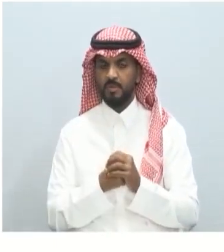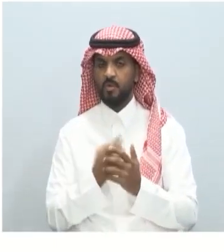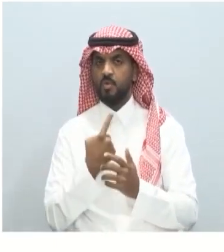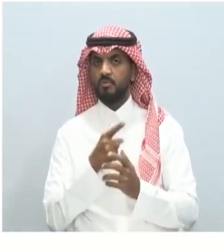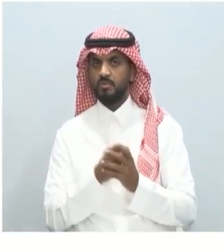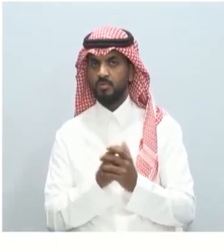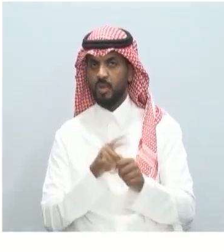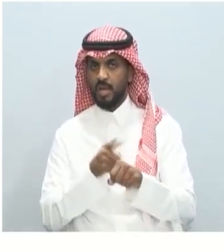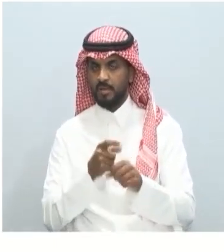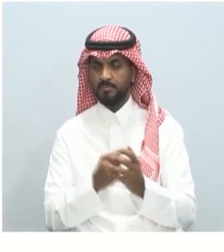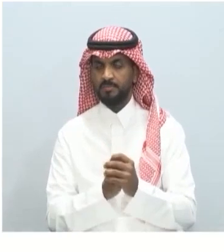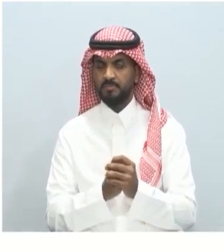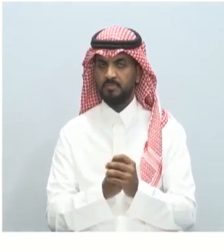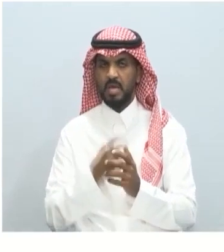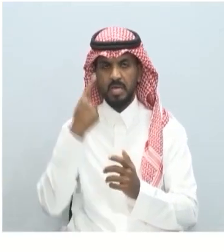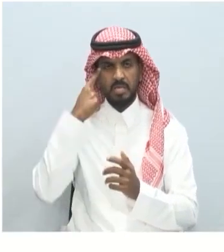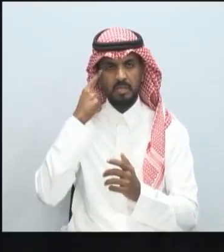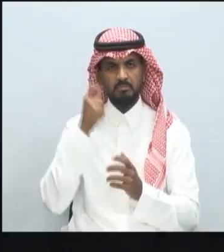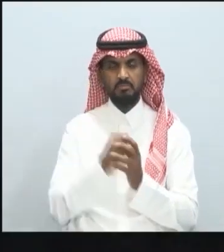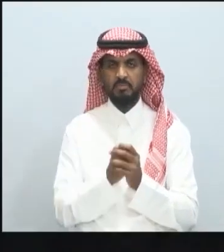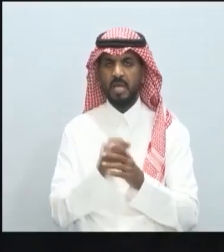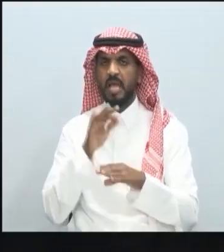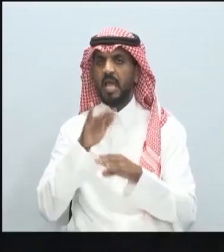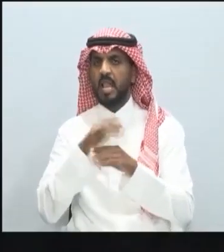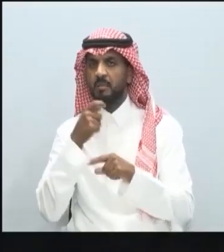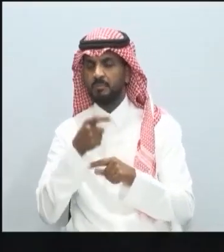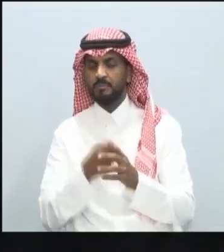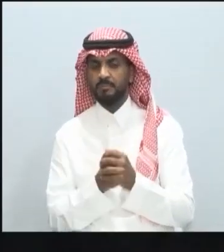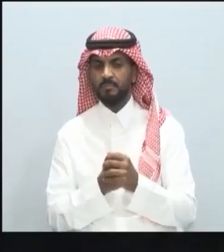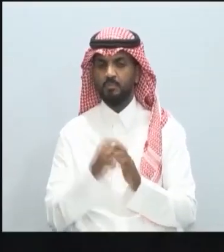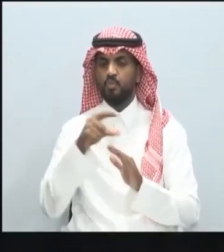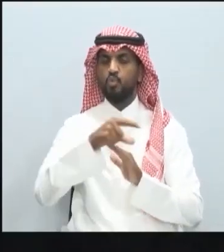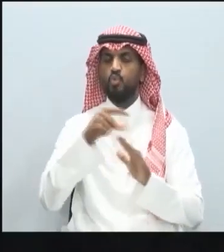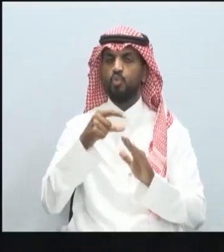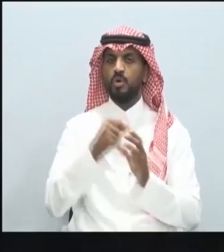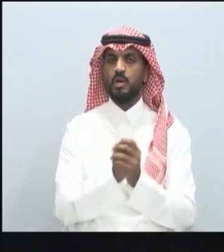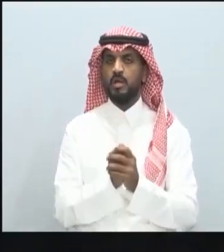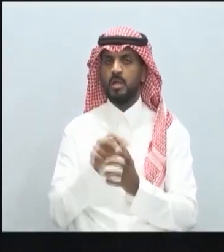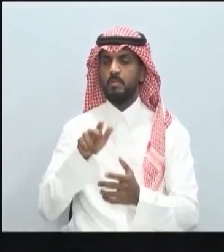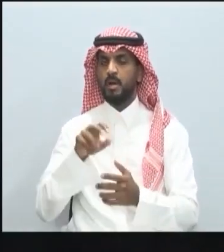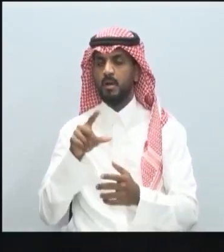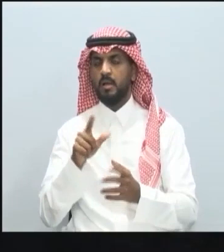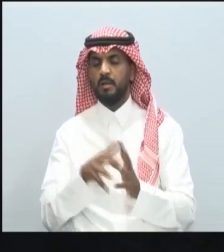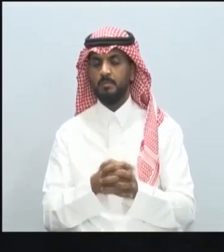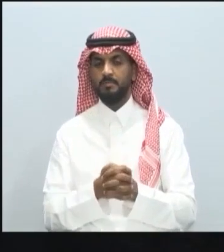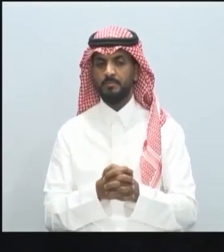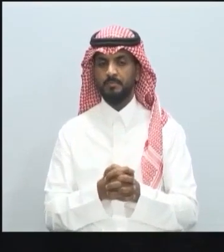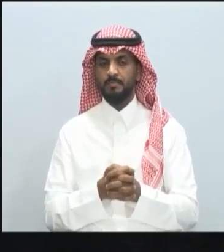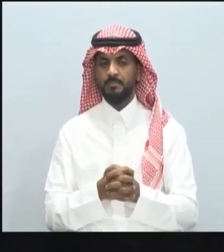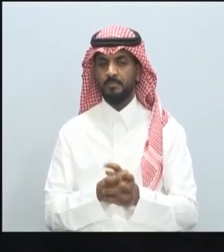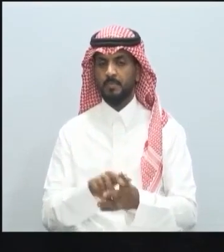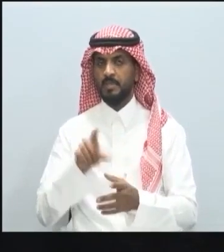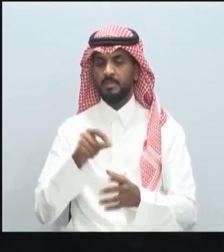ساتركها لك ان تكتب اي تعليق تريده ان تفهمه من النص موضوع المقال جميل